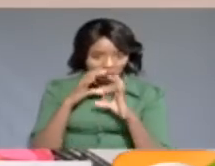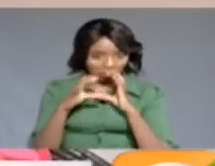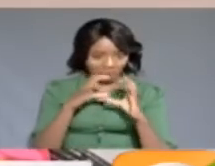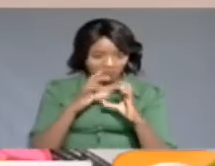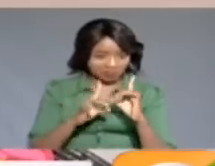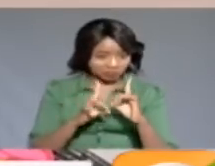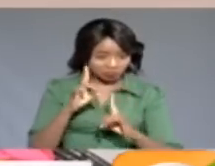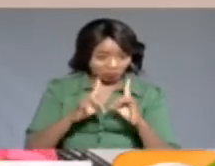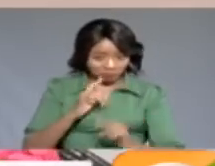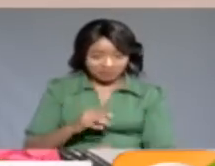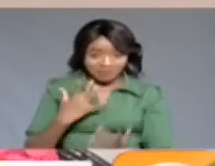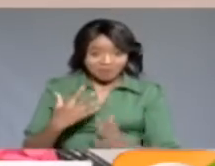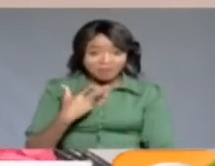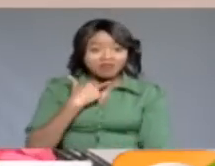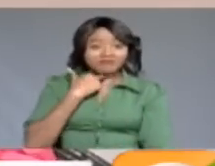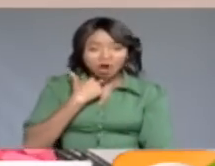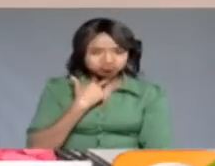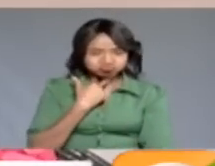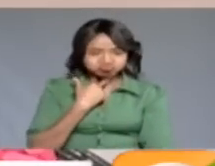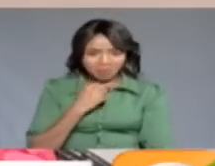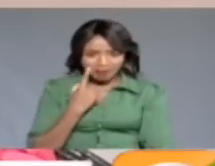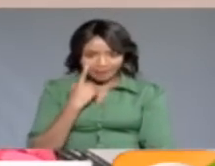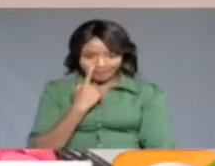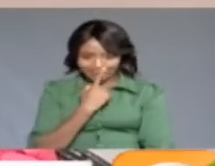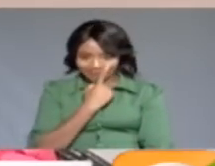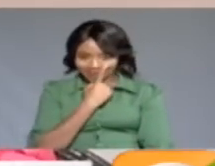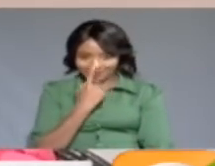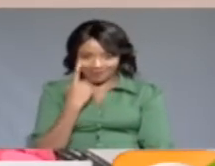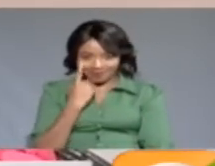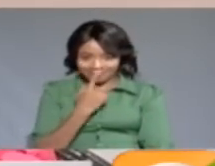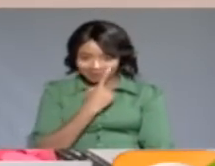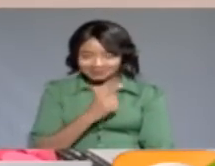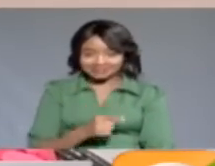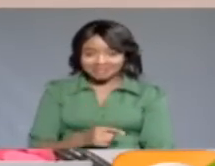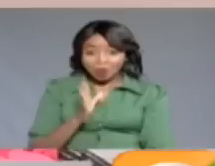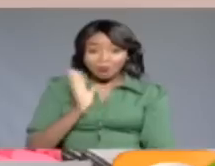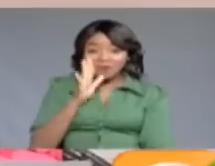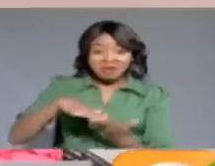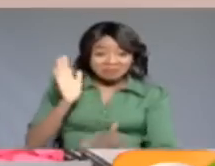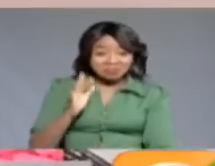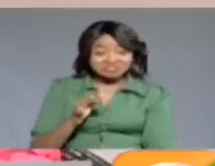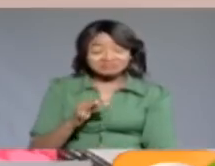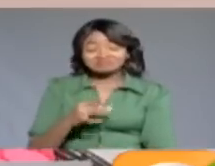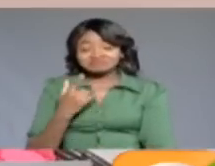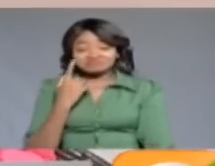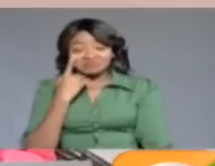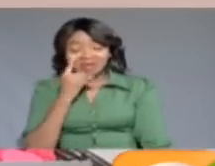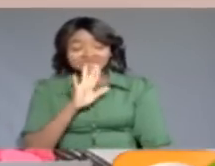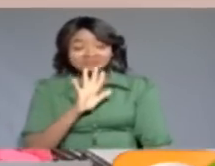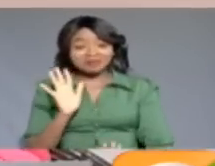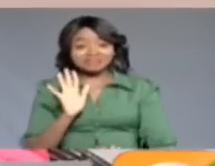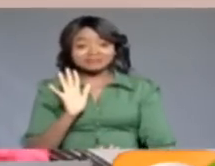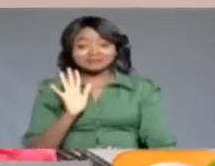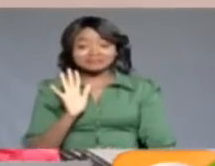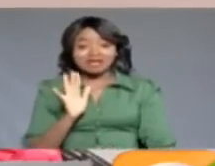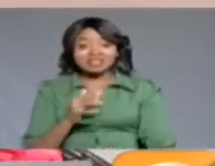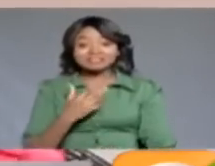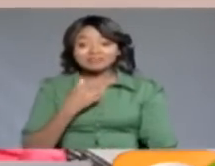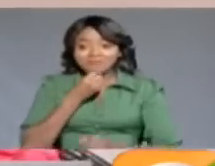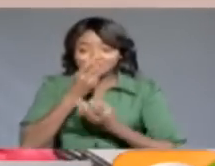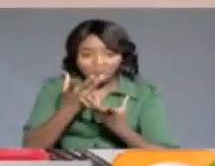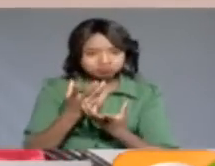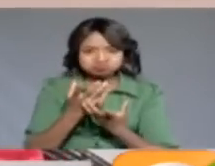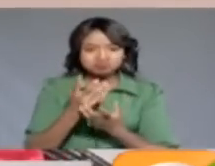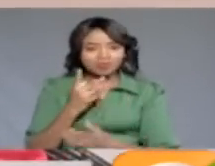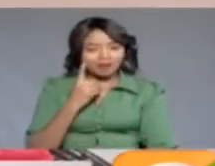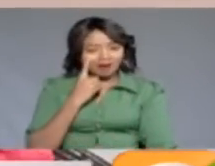mdomo. Na mara nyingi tumekuja kuona kwamba wanawake wengi huwa hawasemi kitu anachokitaka, lakini moyo. Sasa yale macho ndio anaongea. Anaweza